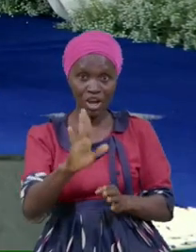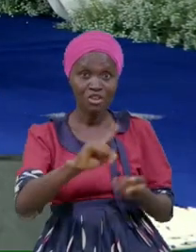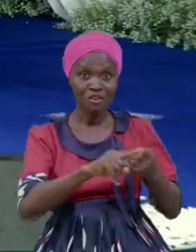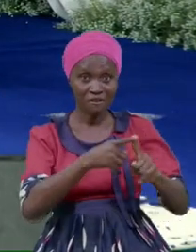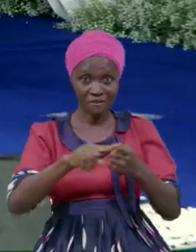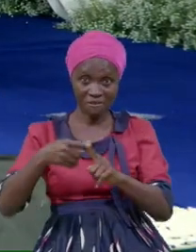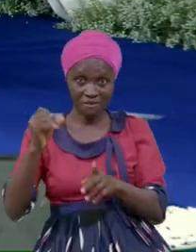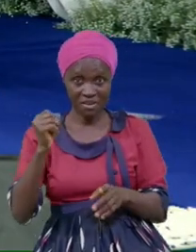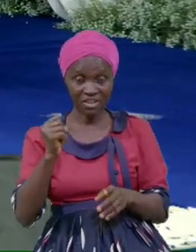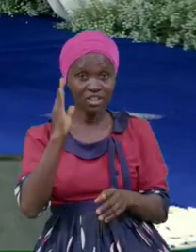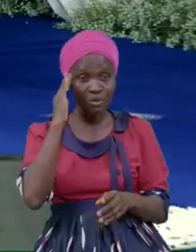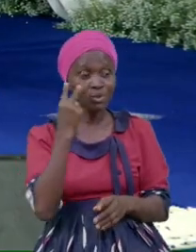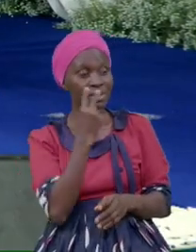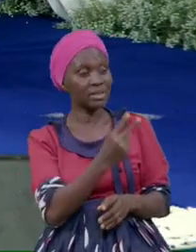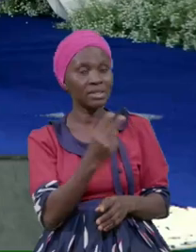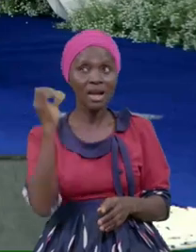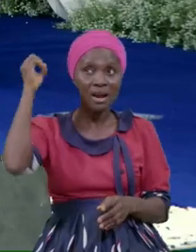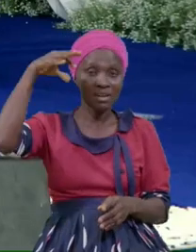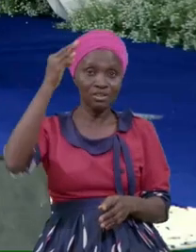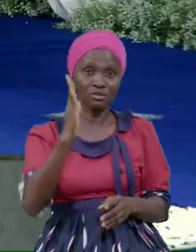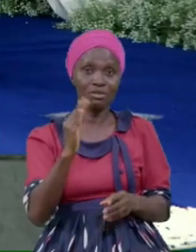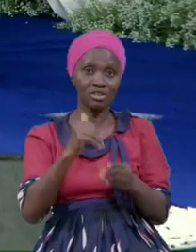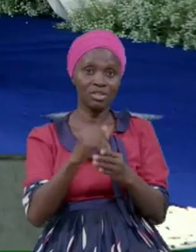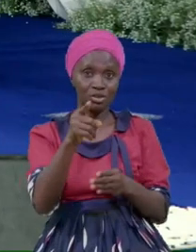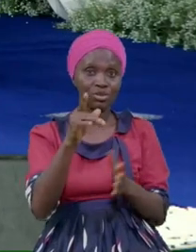Tes amis, ils verront la grâce de Dieu dans ta vie.